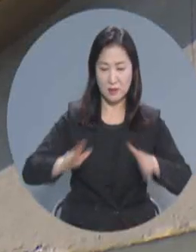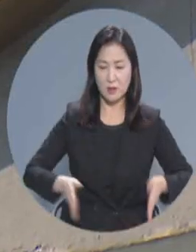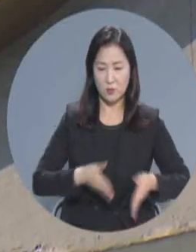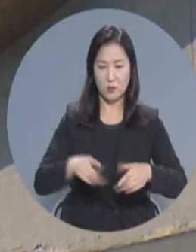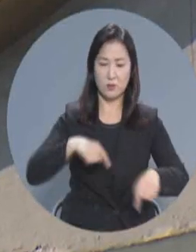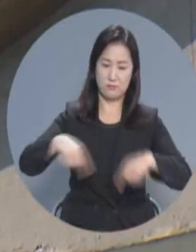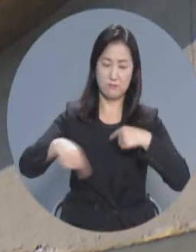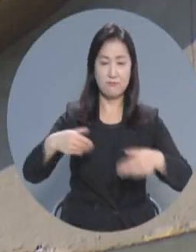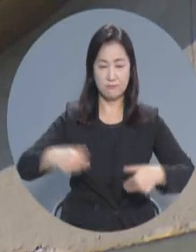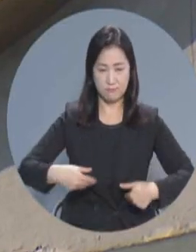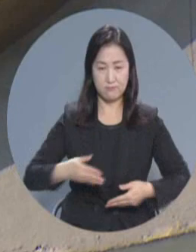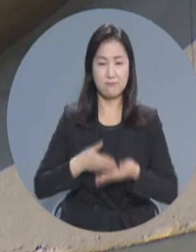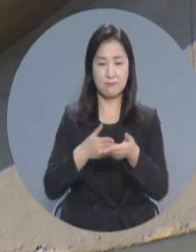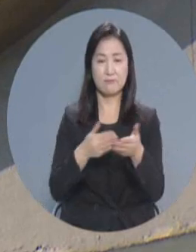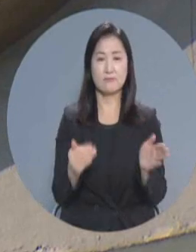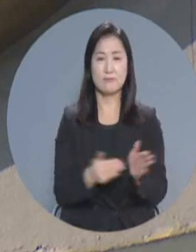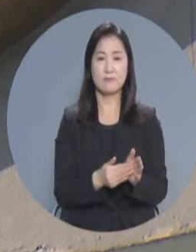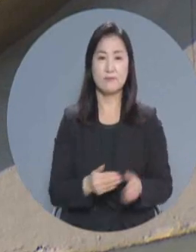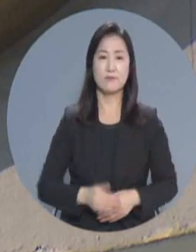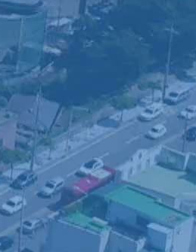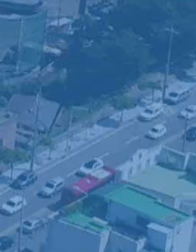한다고 강조했습니다.